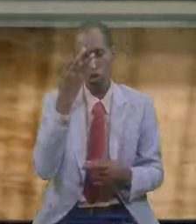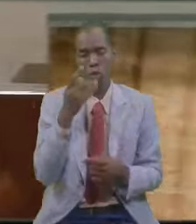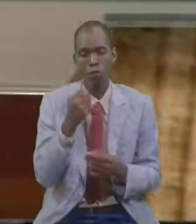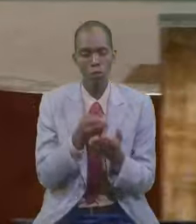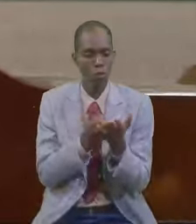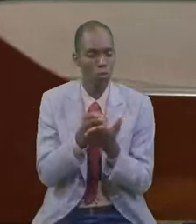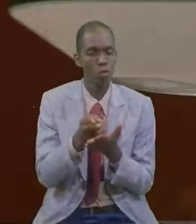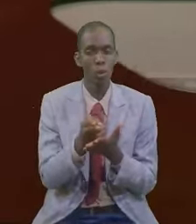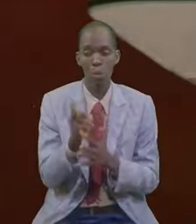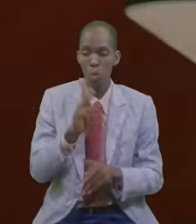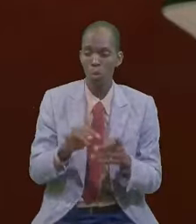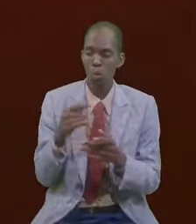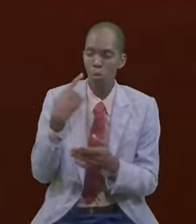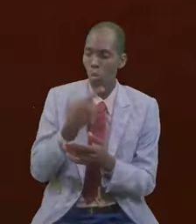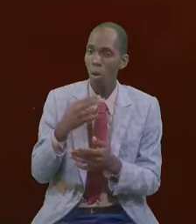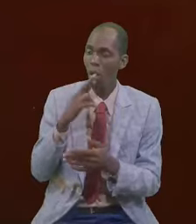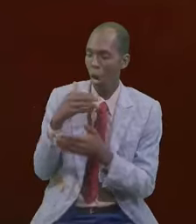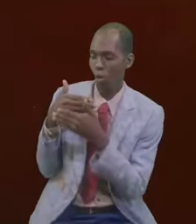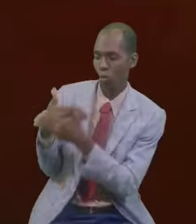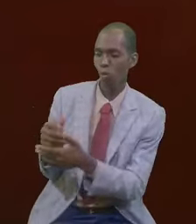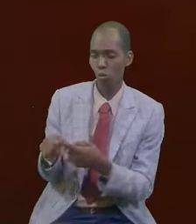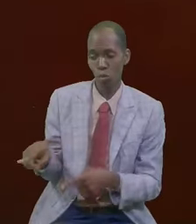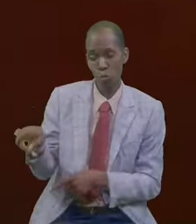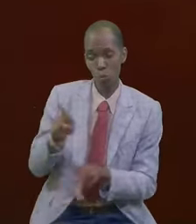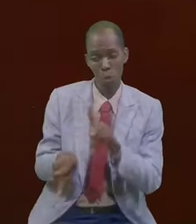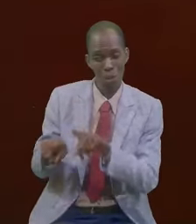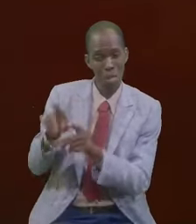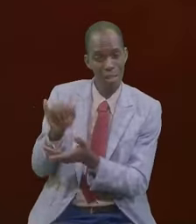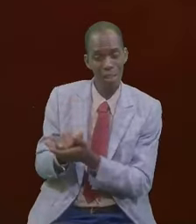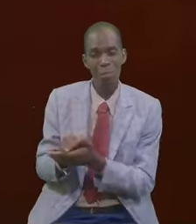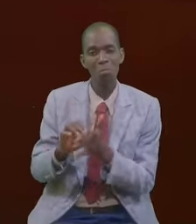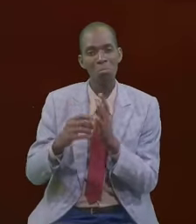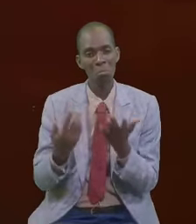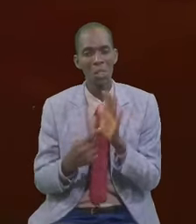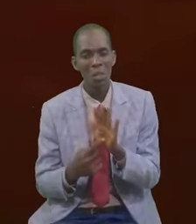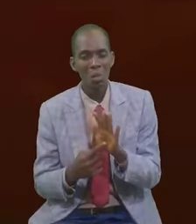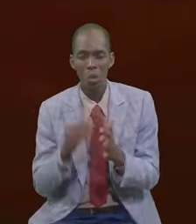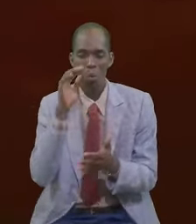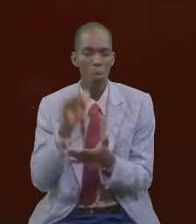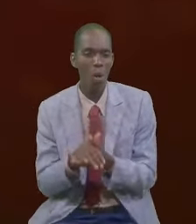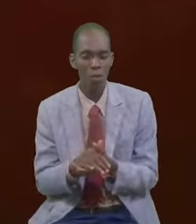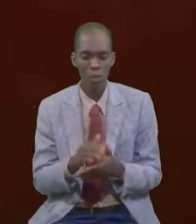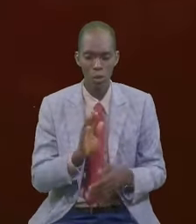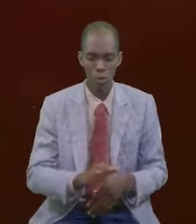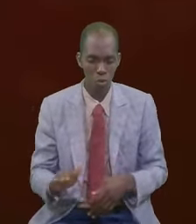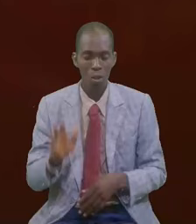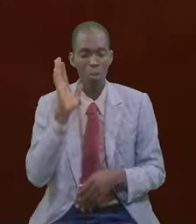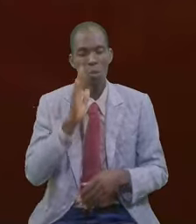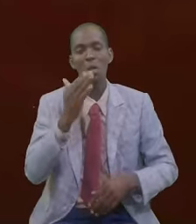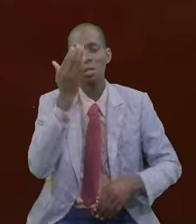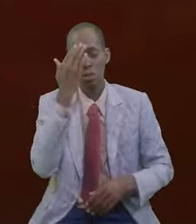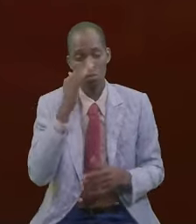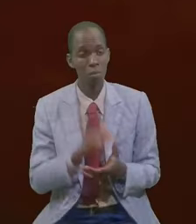Et ceux qui leur sont intimes, comme leurs femmes, comme leurs enfants, alors ils vont savoir qu'ils